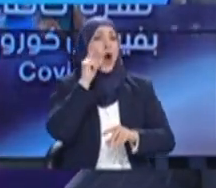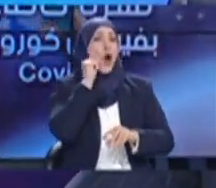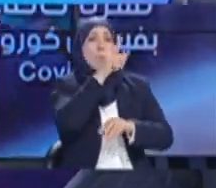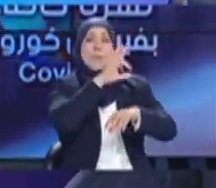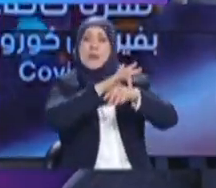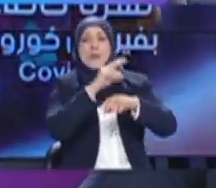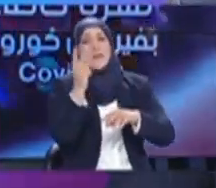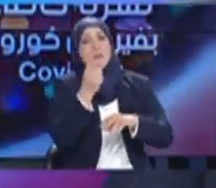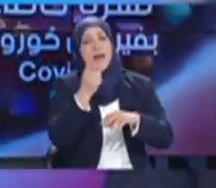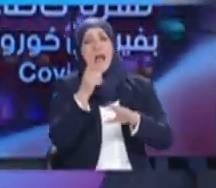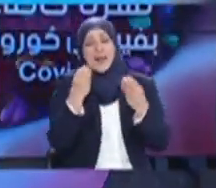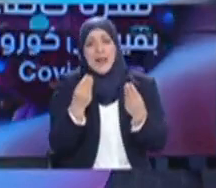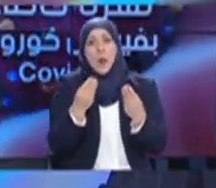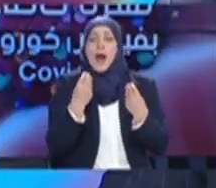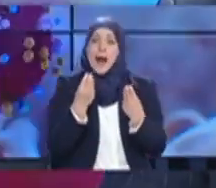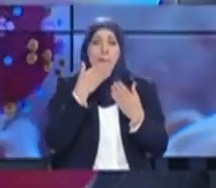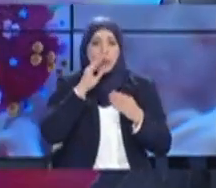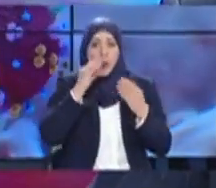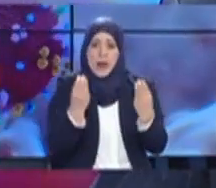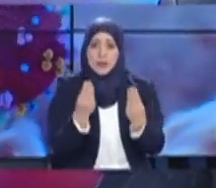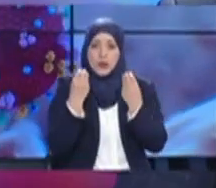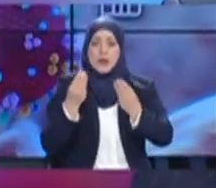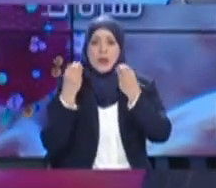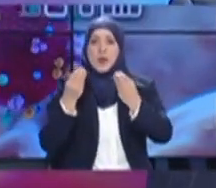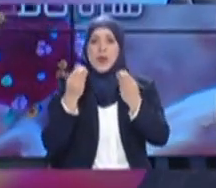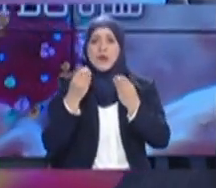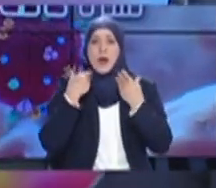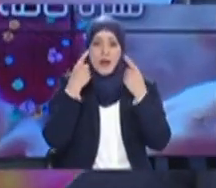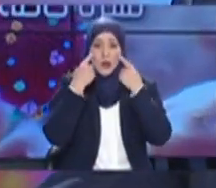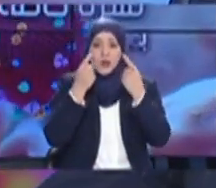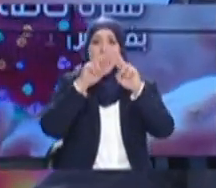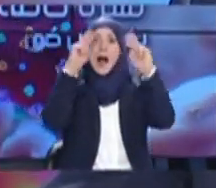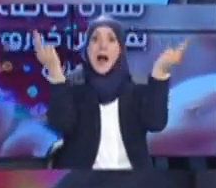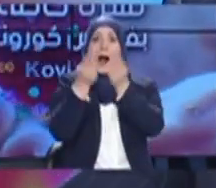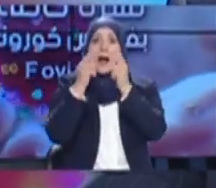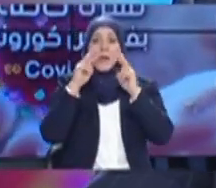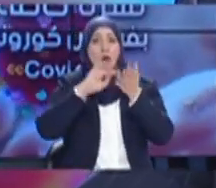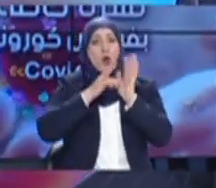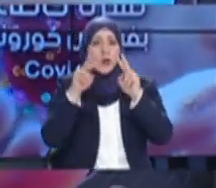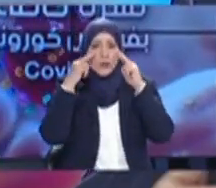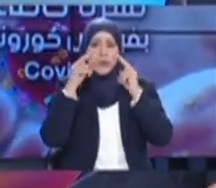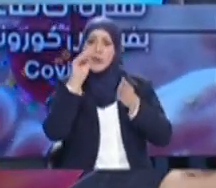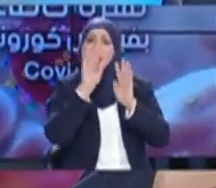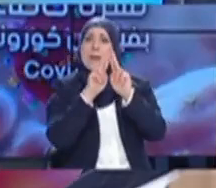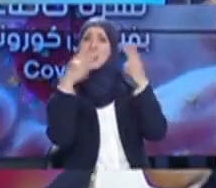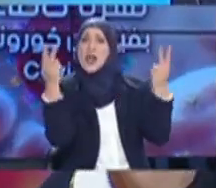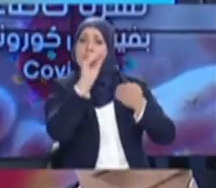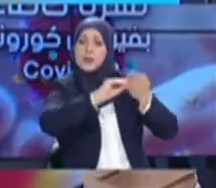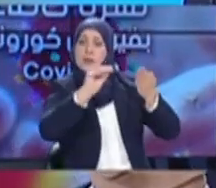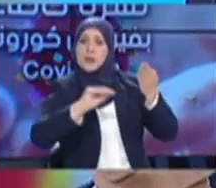في الاستباق والوقاية احنا ظهرنا للعالم توا حتى صحف تكتب علينا يقولوا